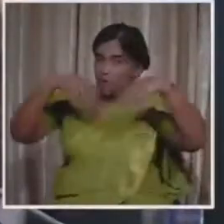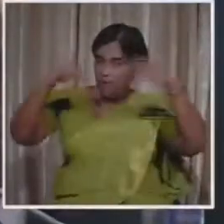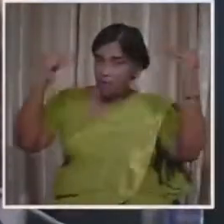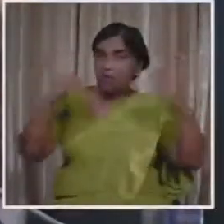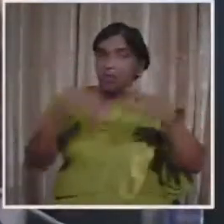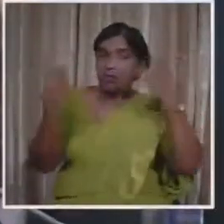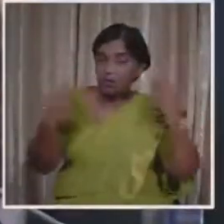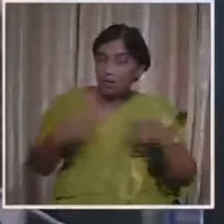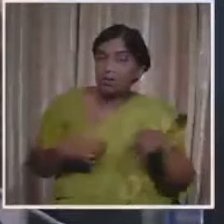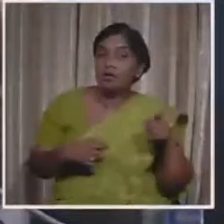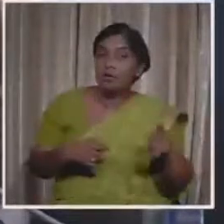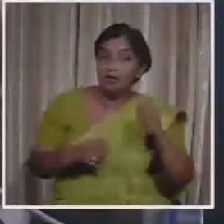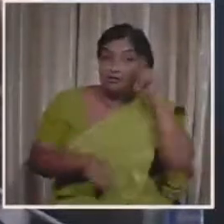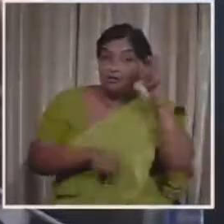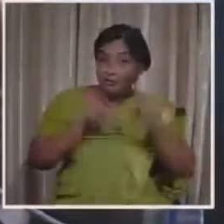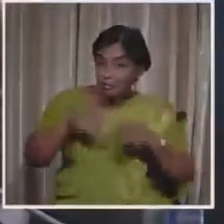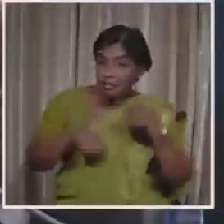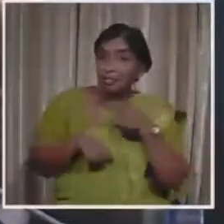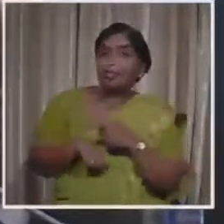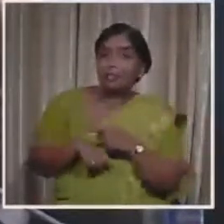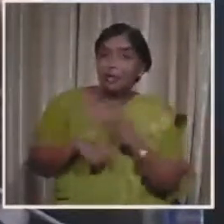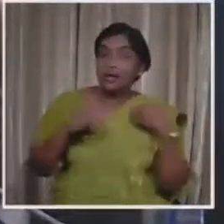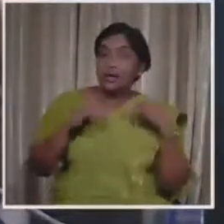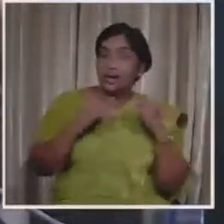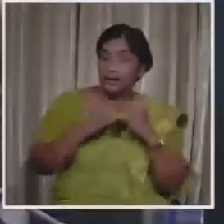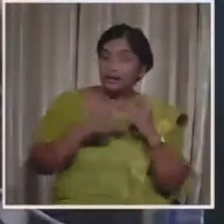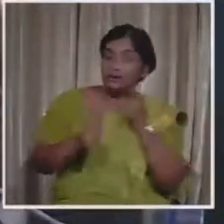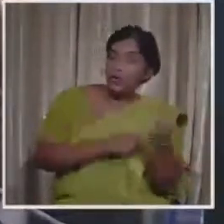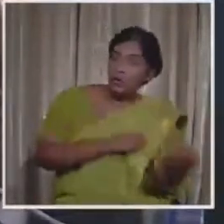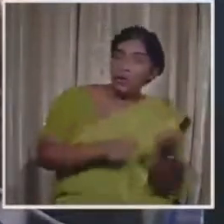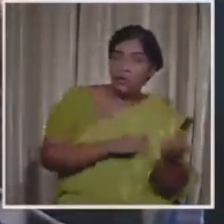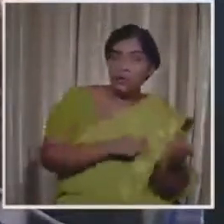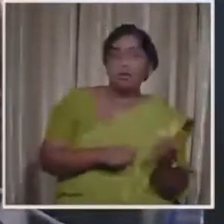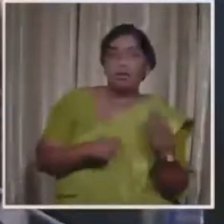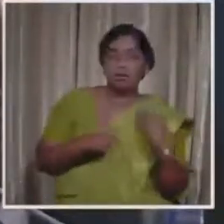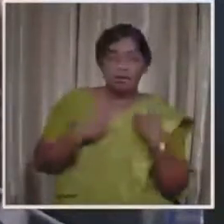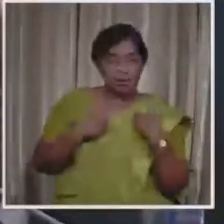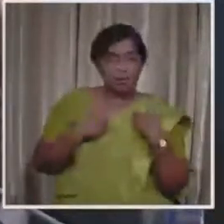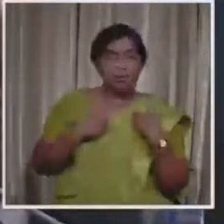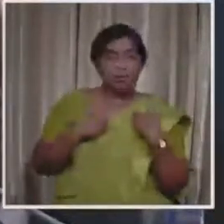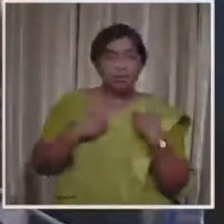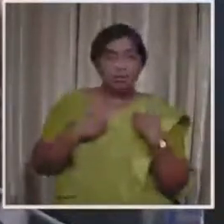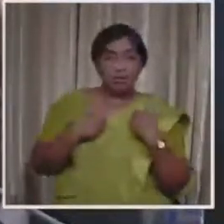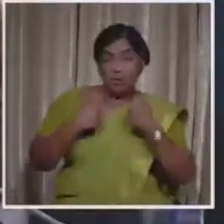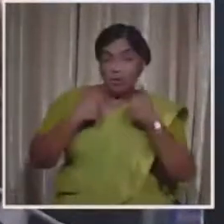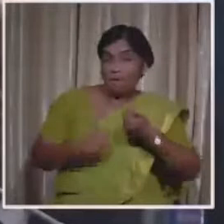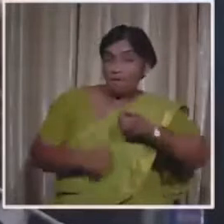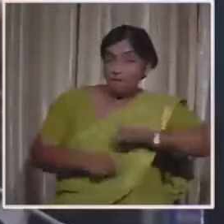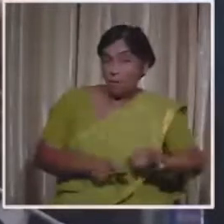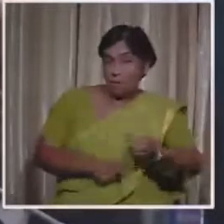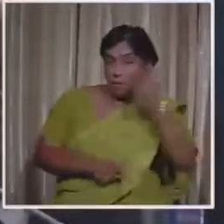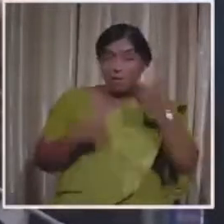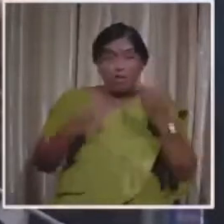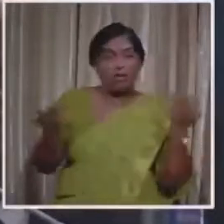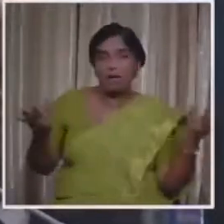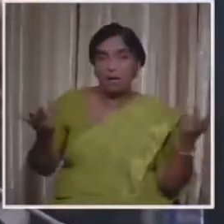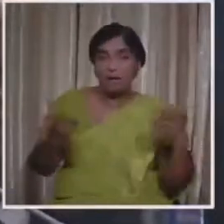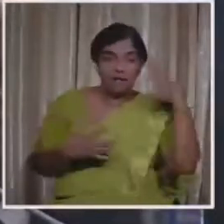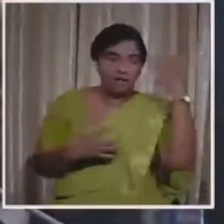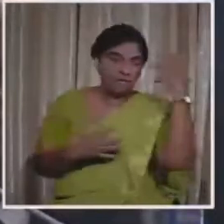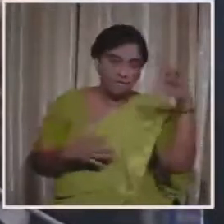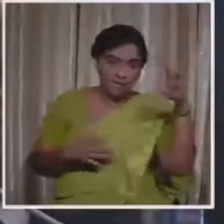නිවලා ඒ ආපු මිනිස්සුන්ට මගේ ගෙදර කුඩු කරන්න මගේ ගෙදර මහා ලොකු වඩනා කියන දේවල් තිබ්බේ නැහැ. ටේබල් පෑන්